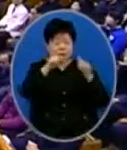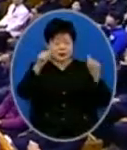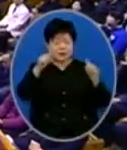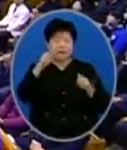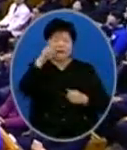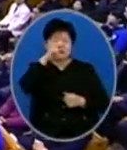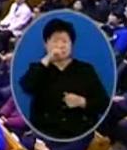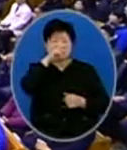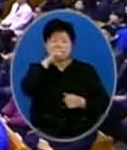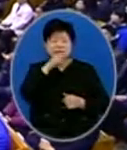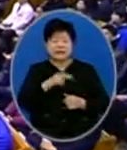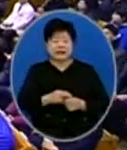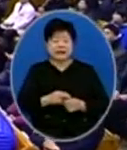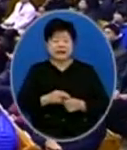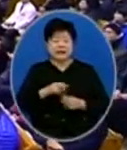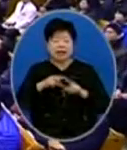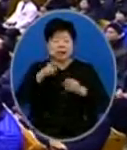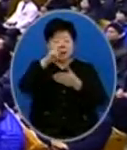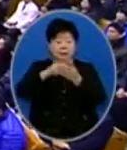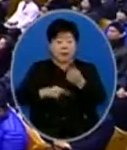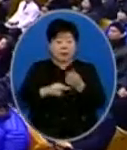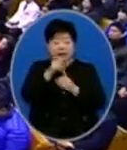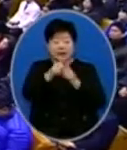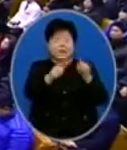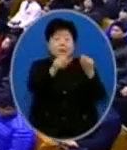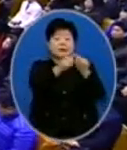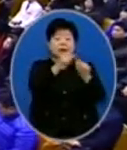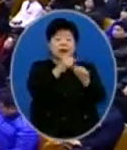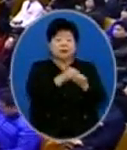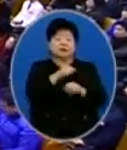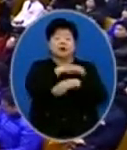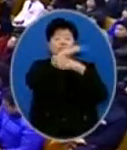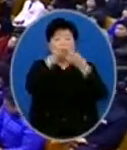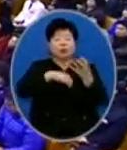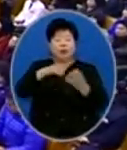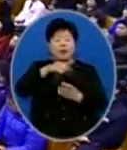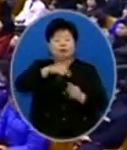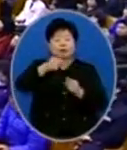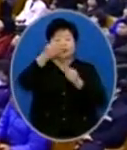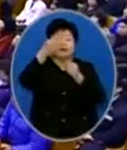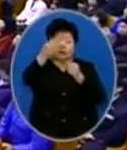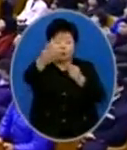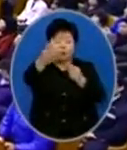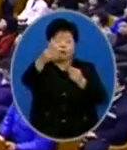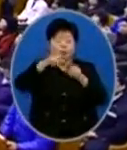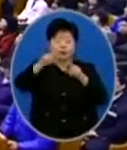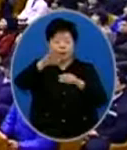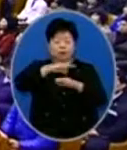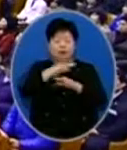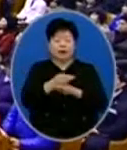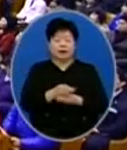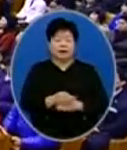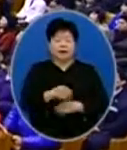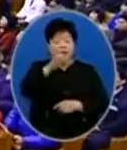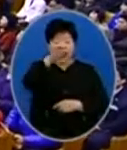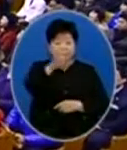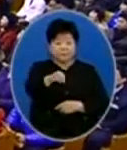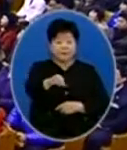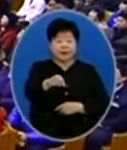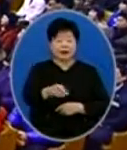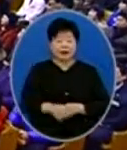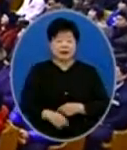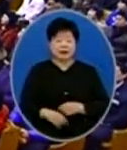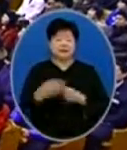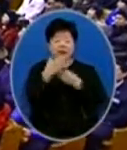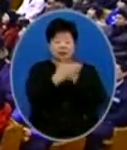애굽에 팔았더니 하나님이 그와 함께 계셔 그 모든 환란에서 건져내서 에고방 바로 앞에서